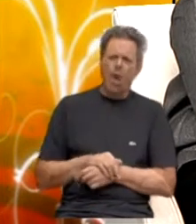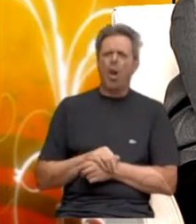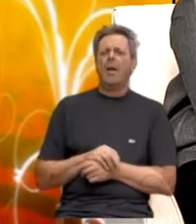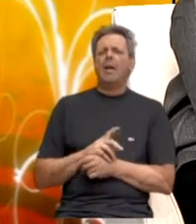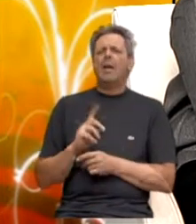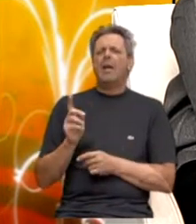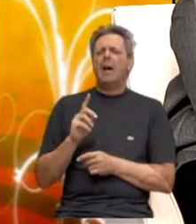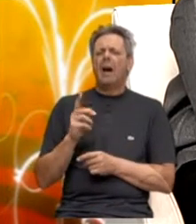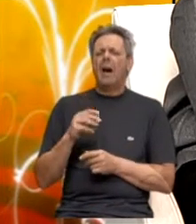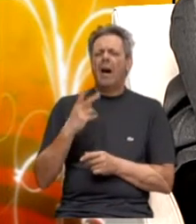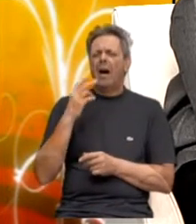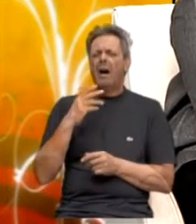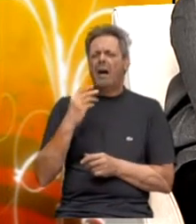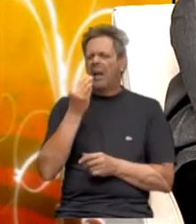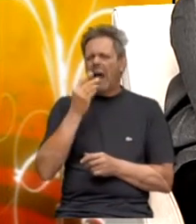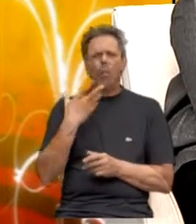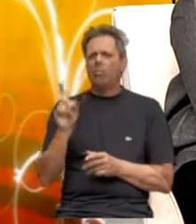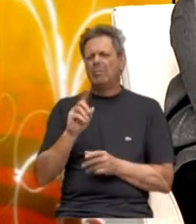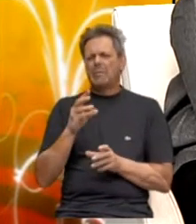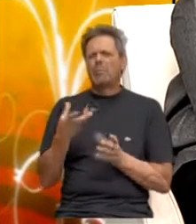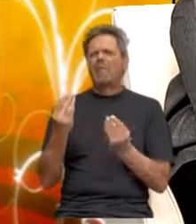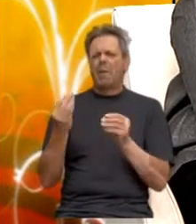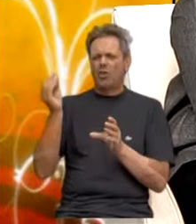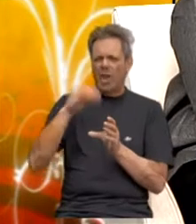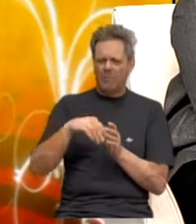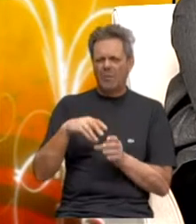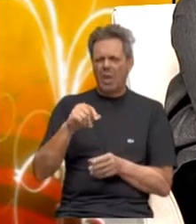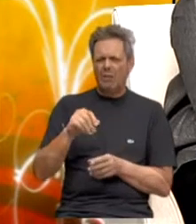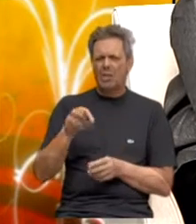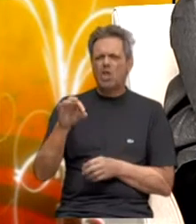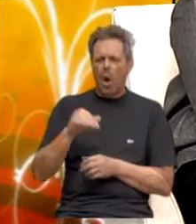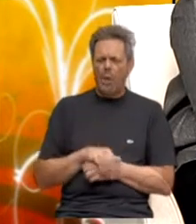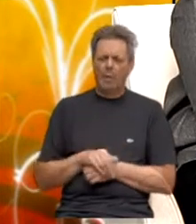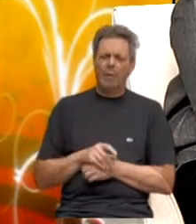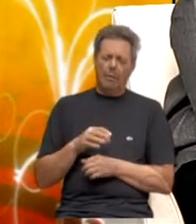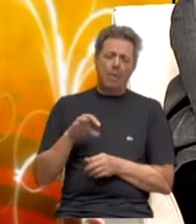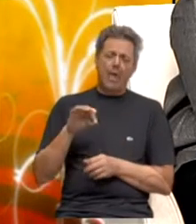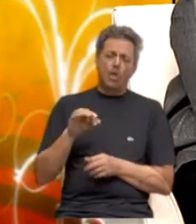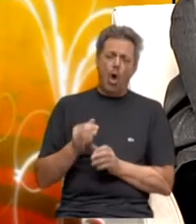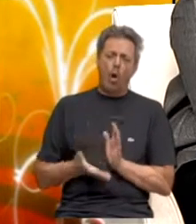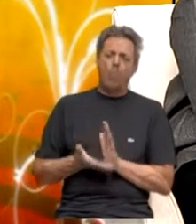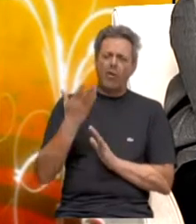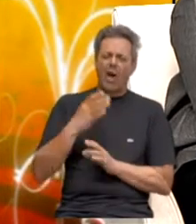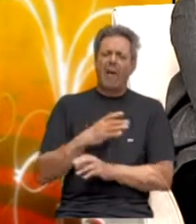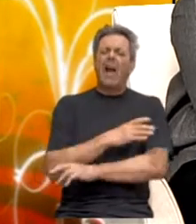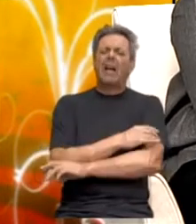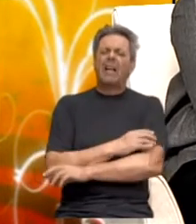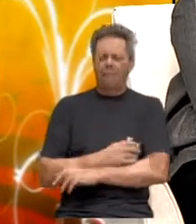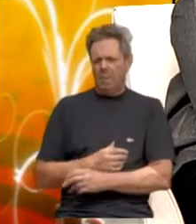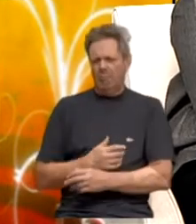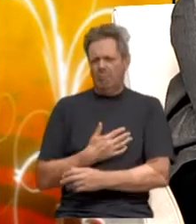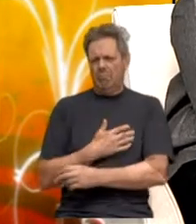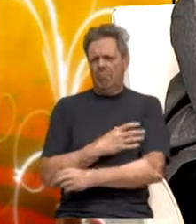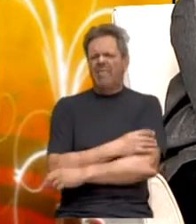trebala dosoljavati. Iako najveća količina soli koja sigurno povećava krvni tlak, u